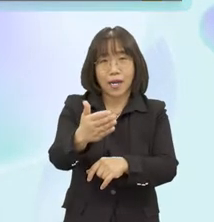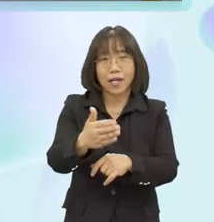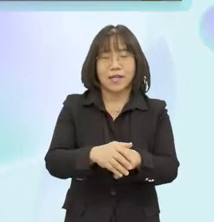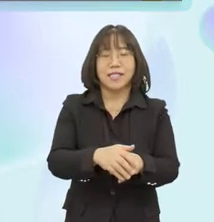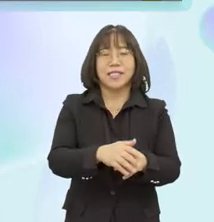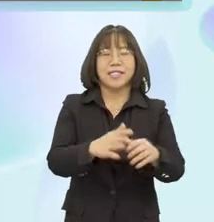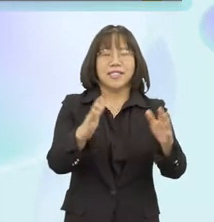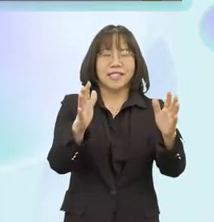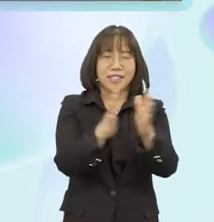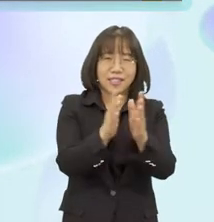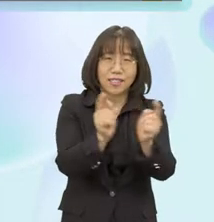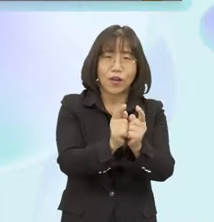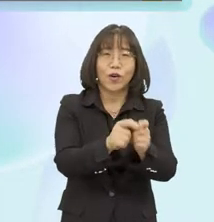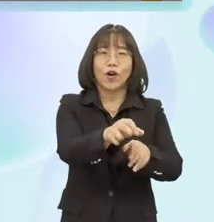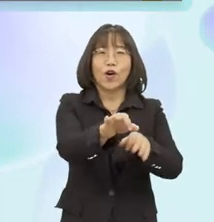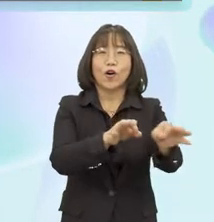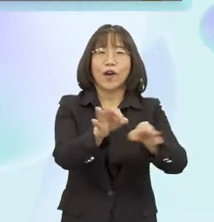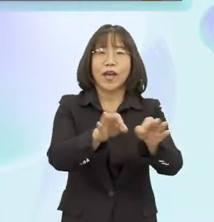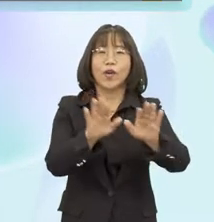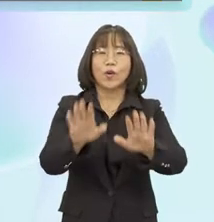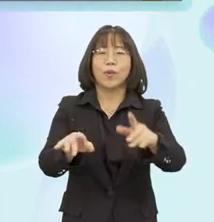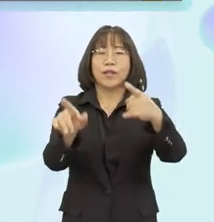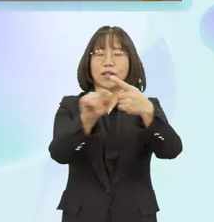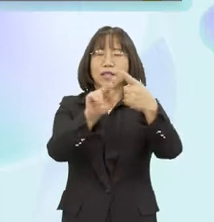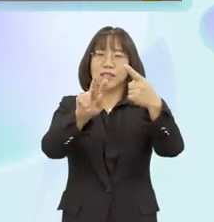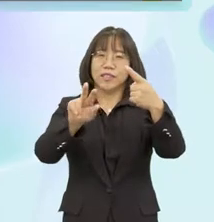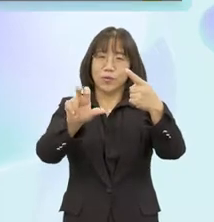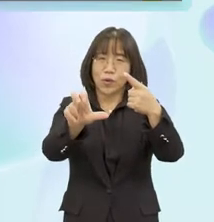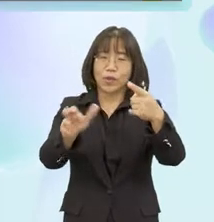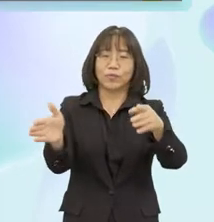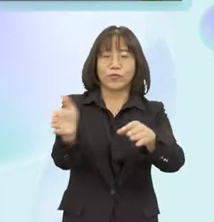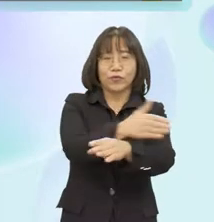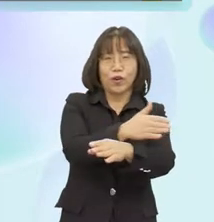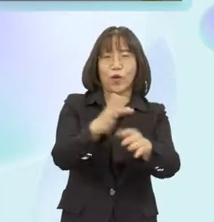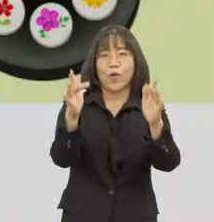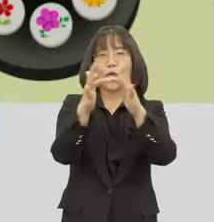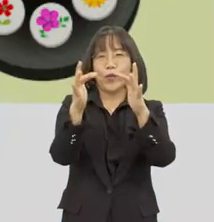장터가 오는 25일부터 온라인으로 열립니다.